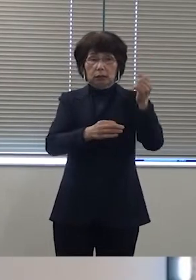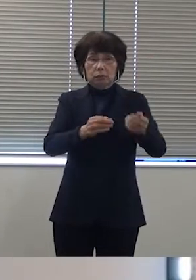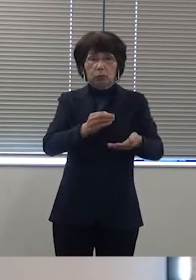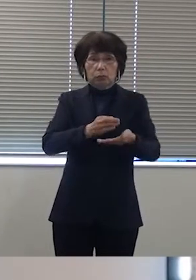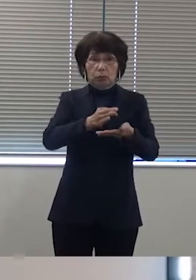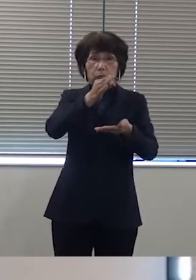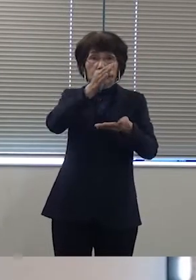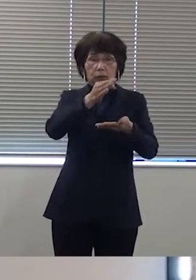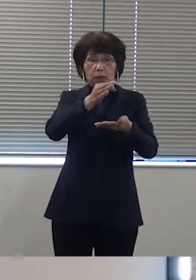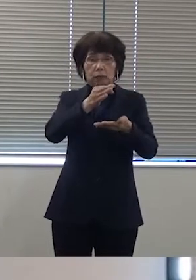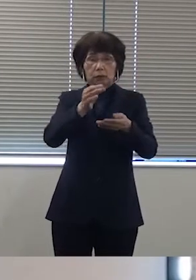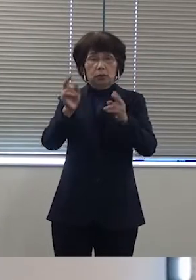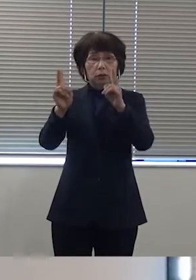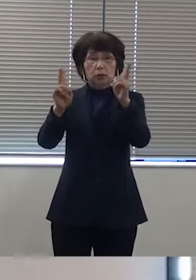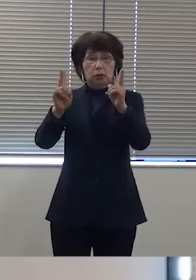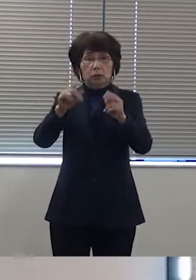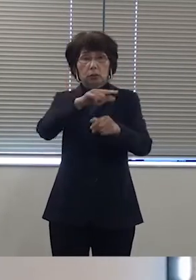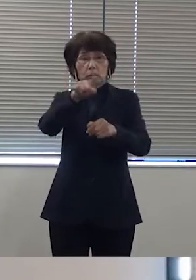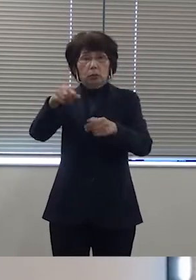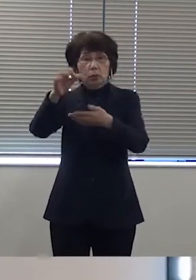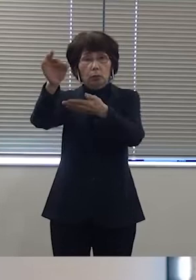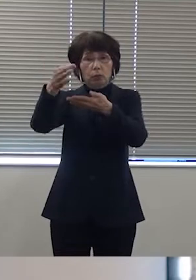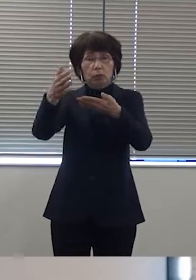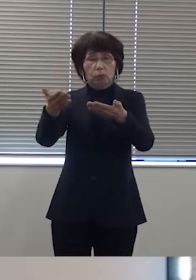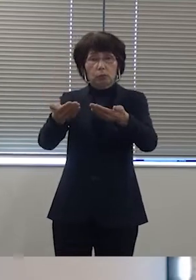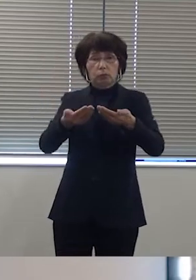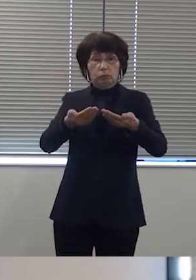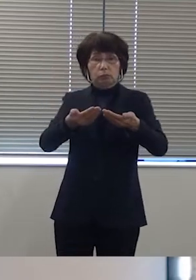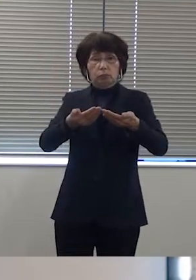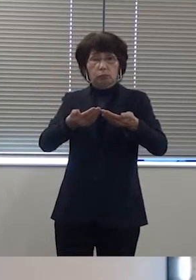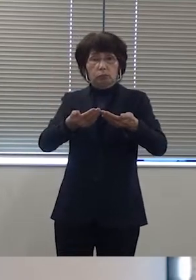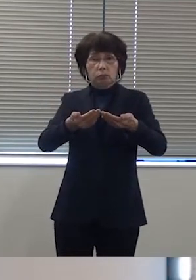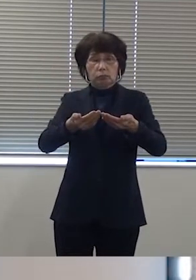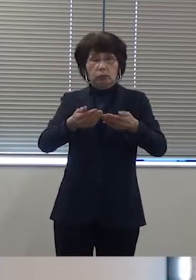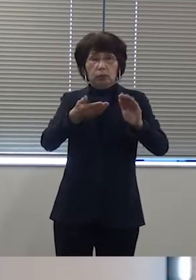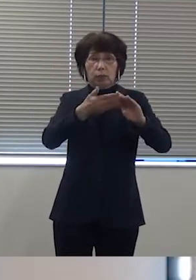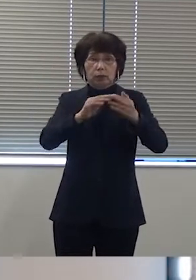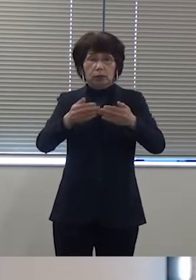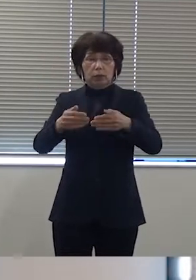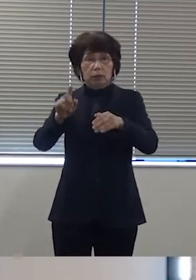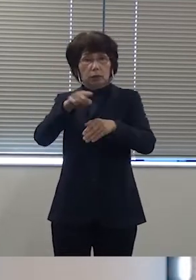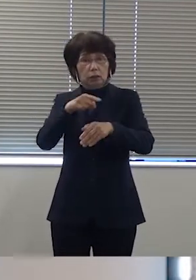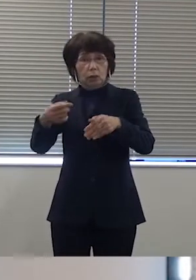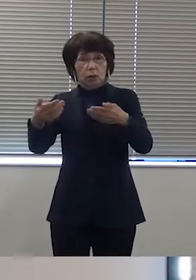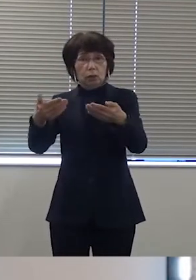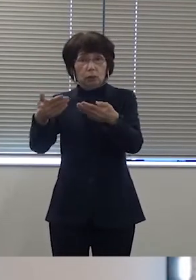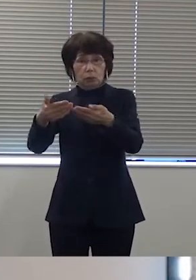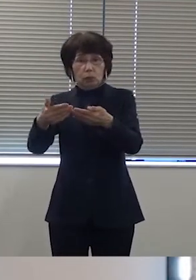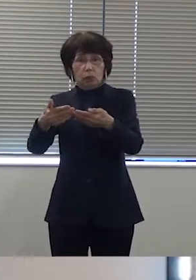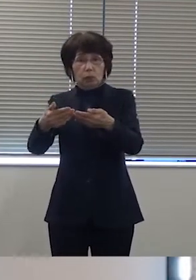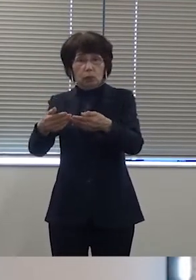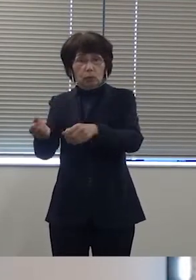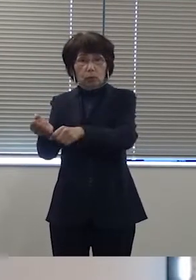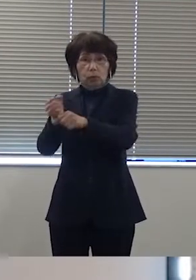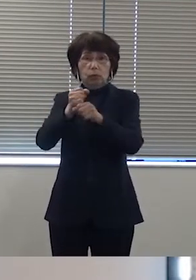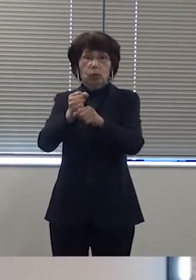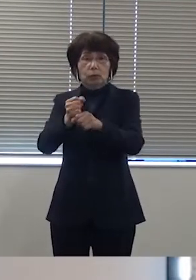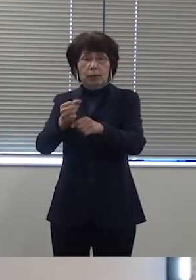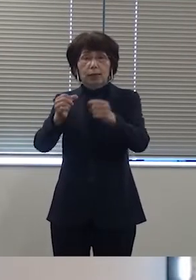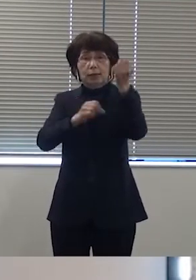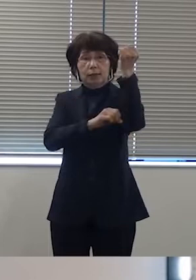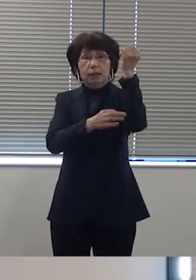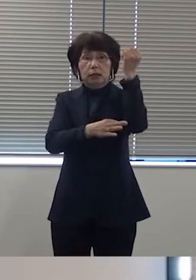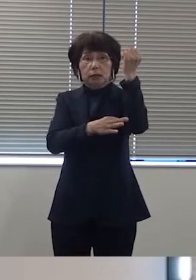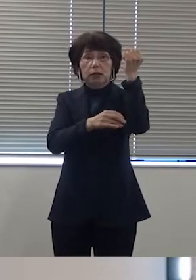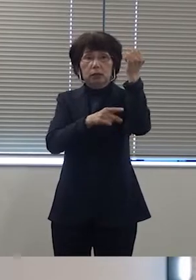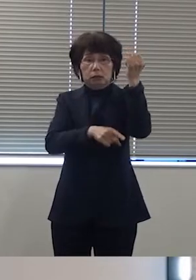となります町人仕事創生基金、こちらについては基金の設置条例も議案としてお分かりしておりますが、